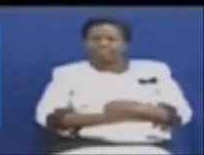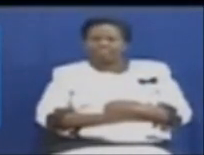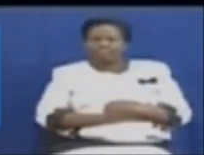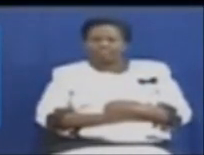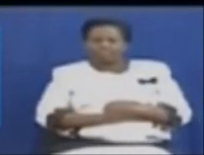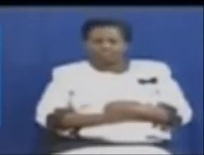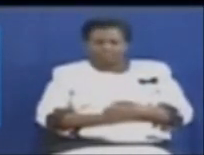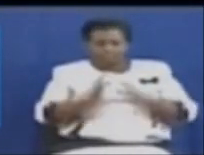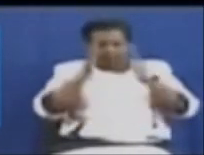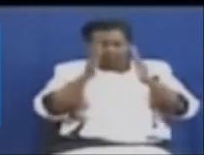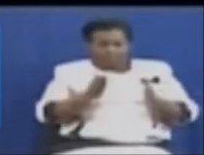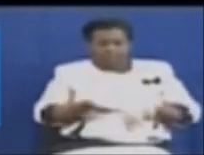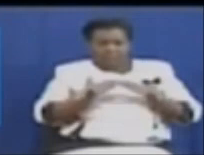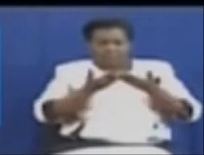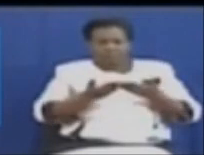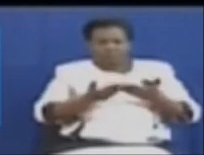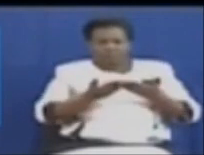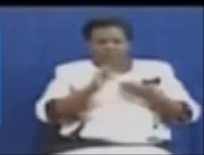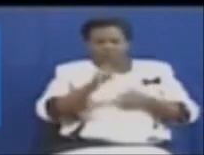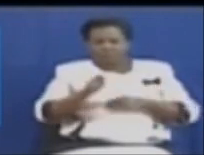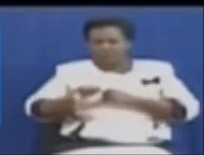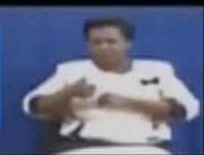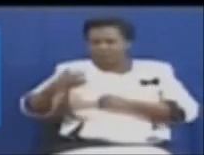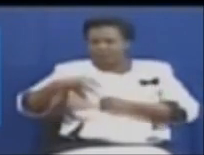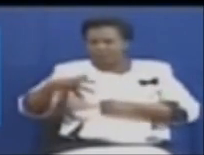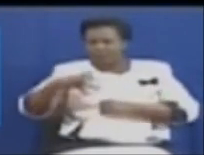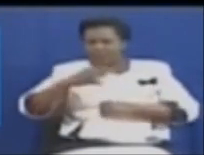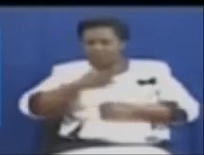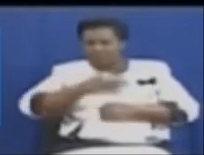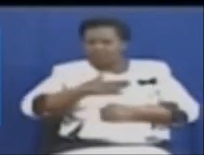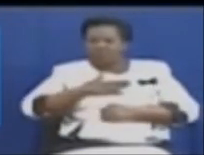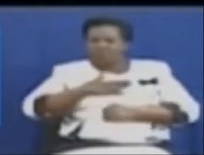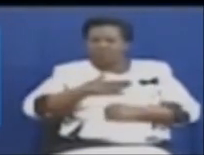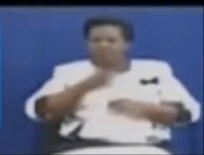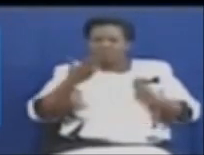litatosheleza kuweza kuwa na ofisi ya baraza la ardhi na nyumba ya wilaya.